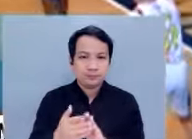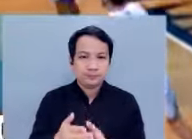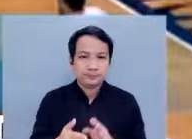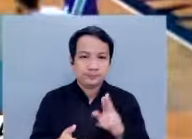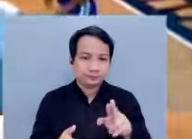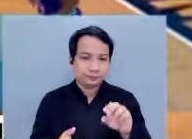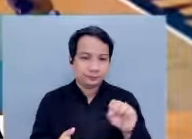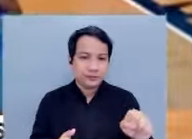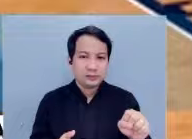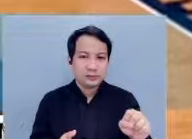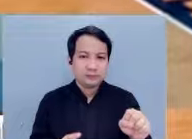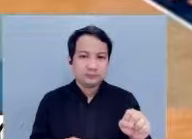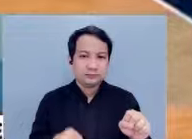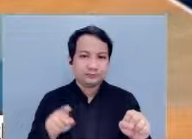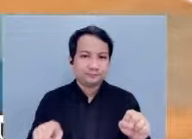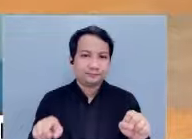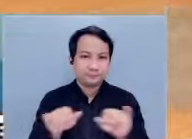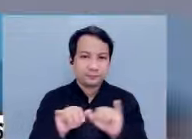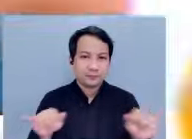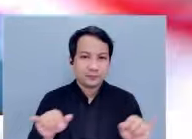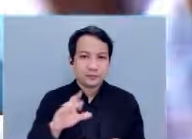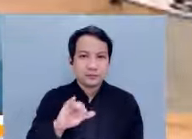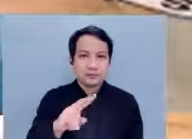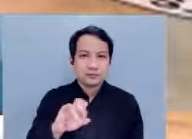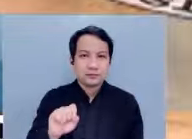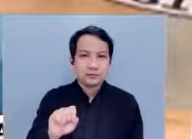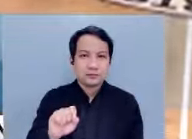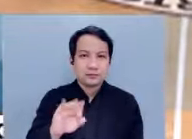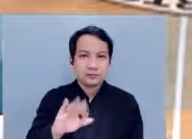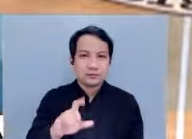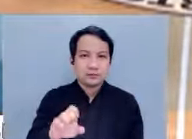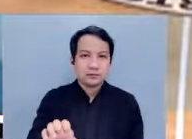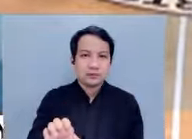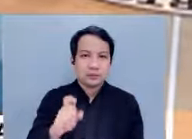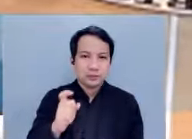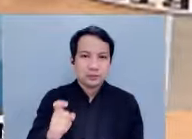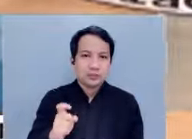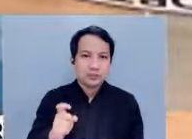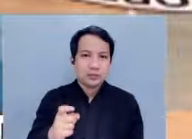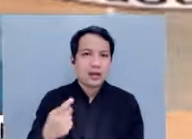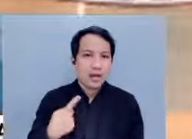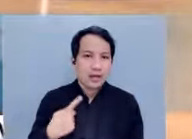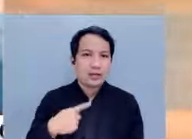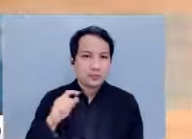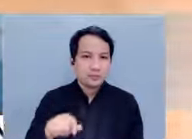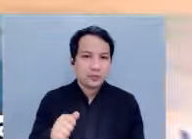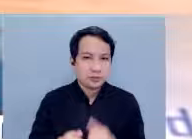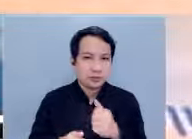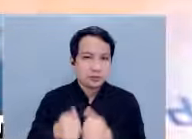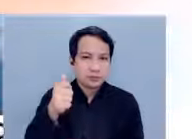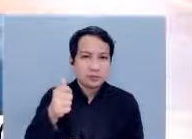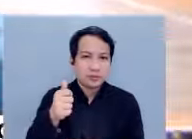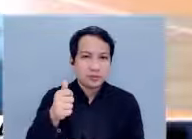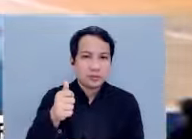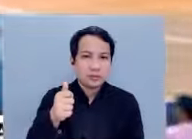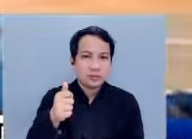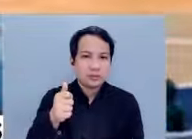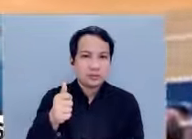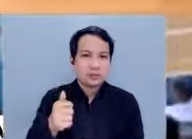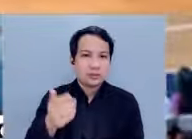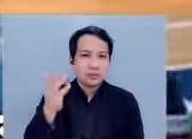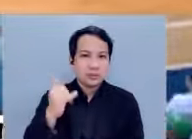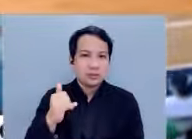Lasso Painters at Converge Fiber Xers. May chance sana ang Converge na maagaw ang panalo pero hindi